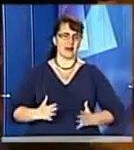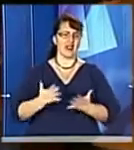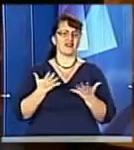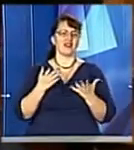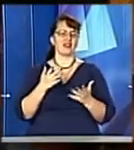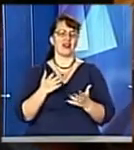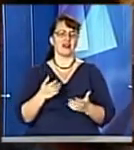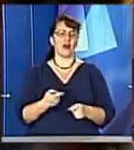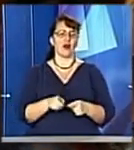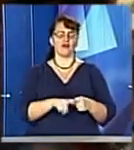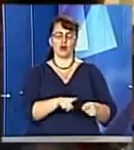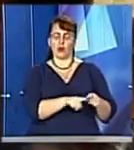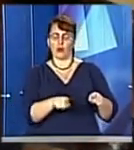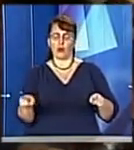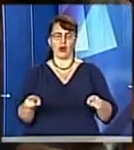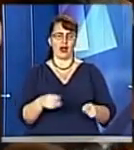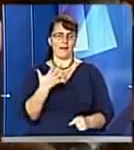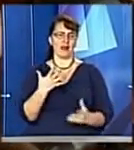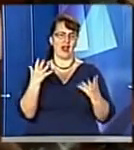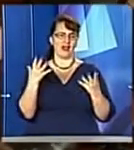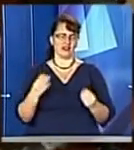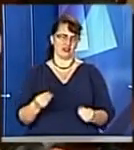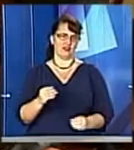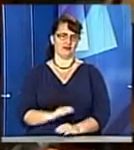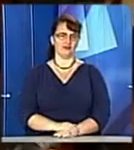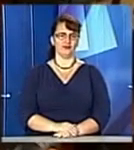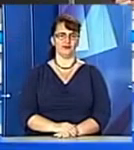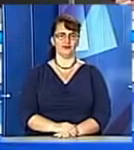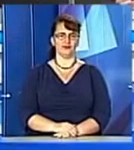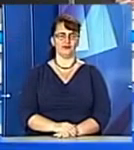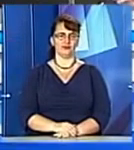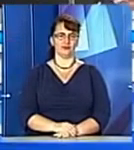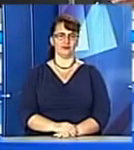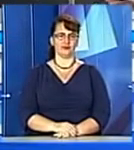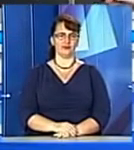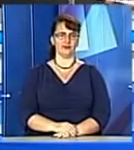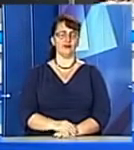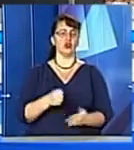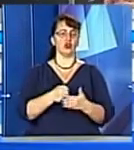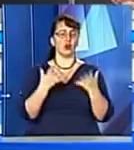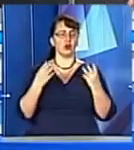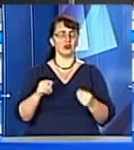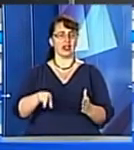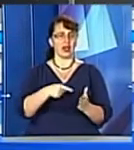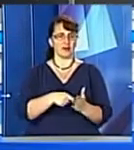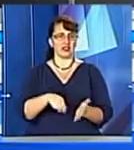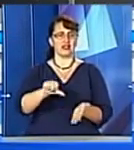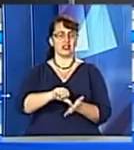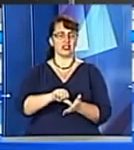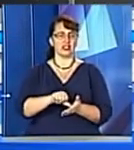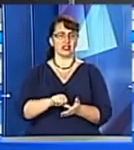5 днів. Ольга Тимуляк, Анатолій Лопаченко. Новини. І до Дня міста члени